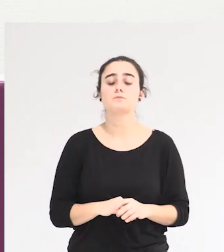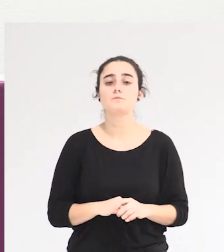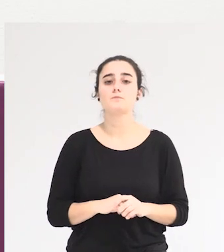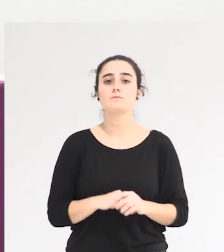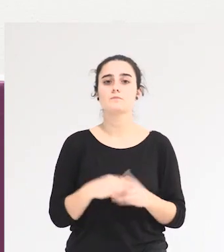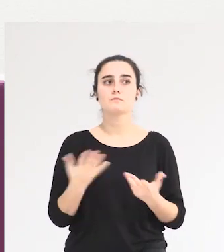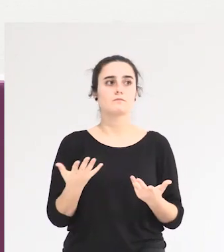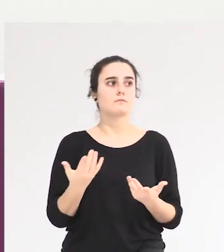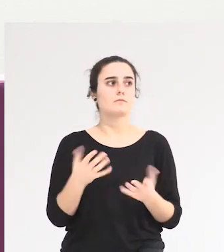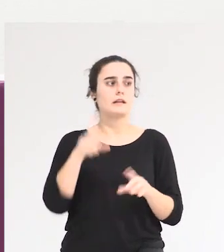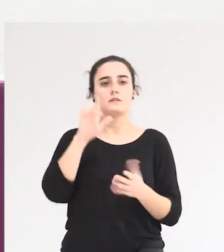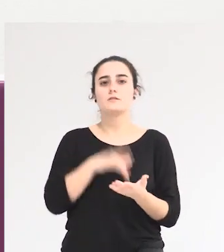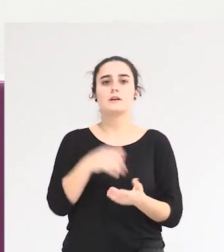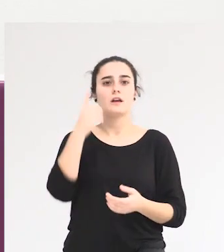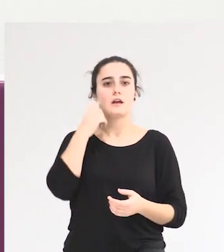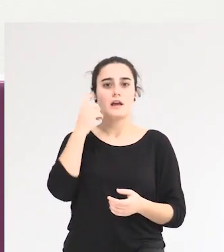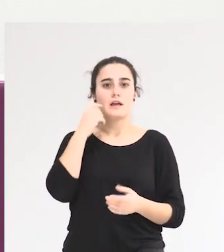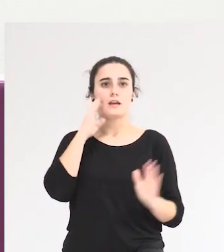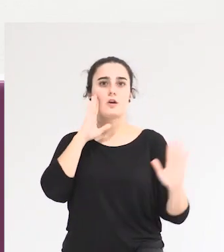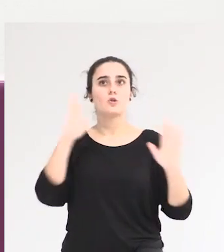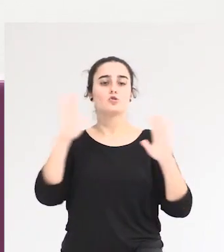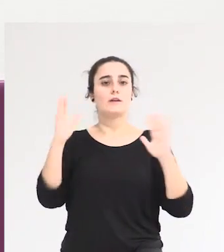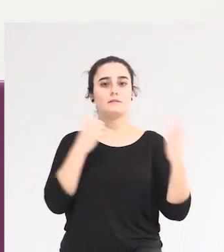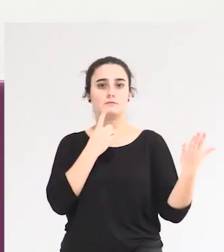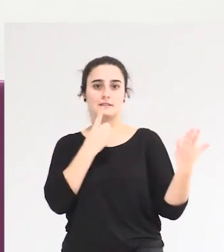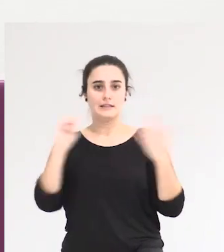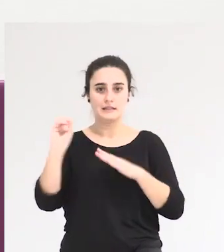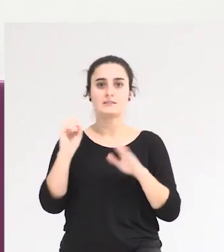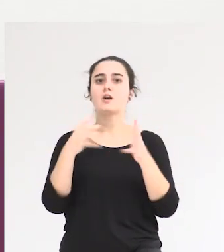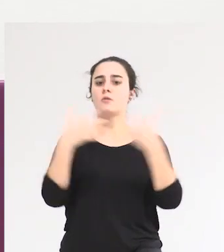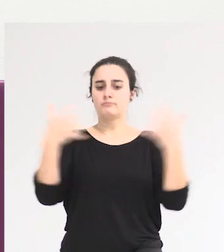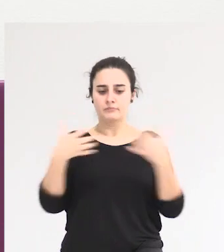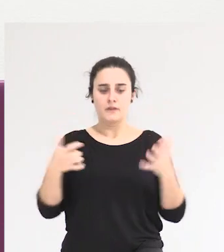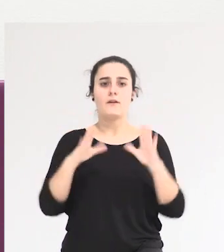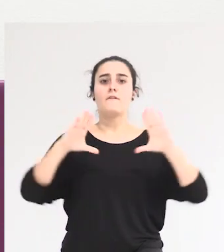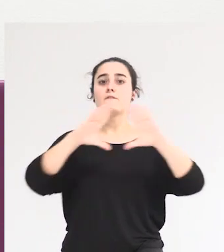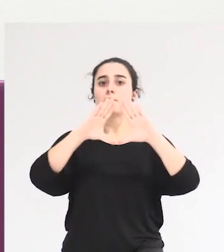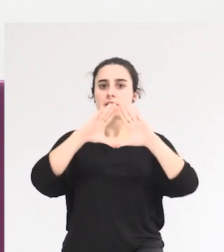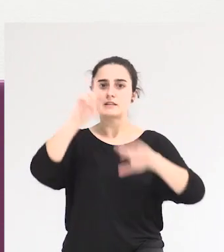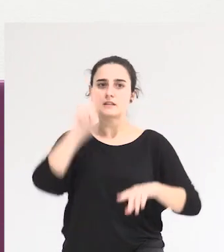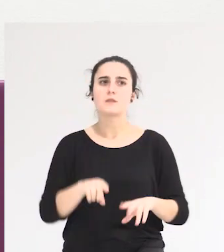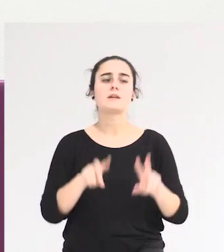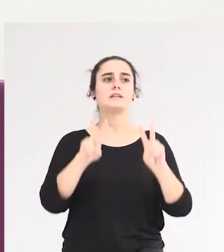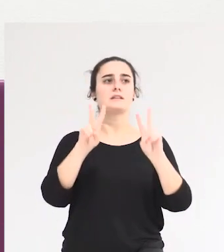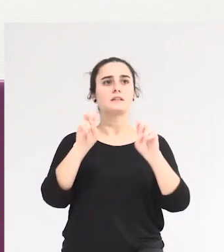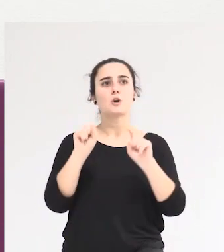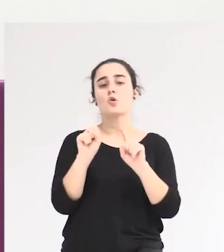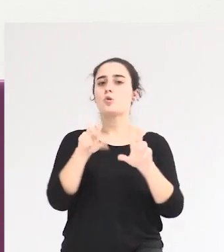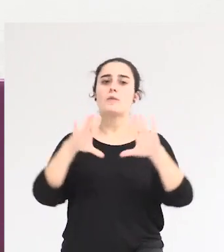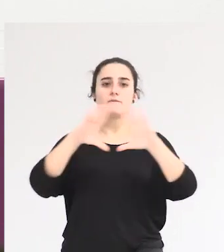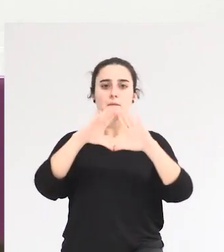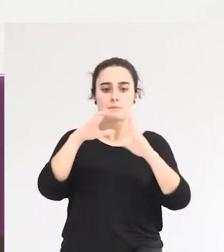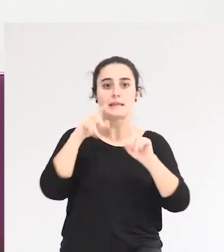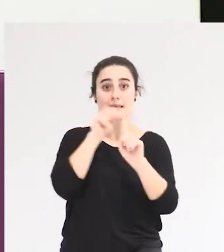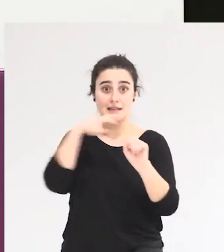Eta da, bai, klasiko bai, 70ko hamarkadan idatzitako testu feminista bat, diferentziaren feminismotik idatzitakoa,